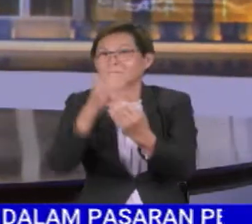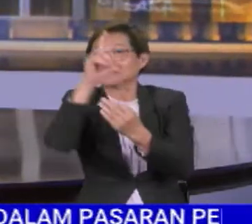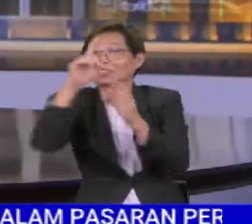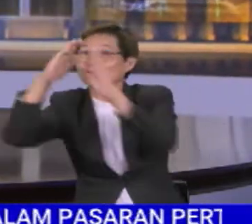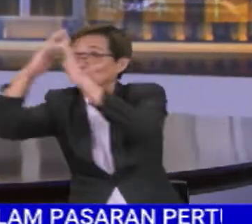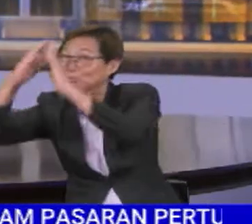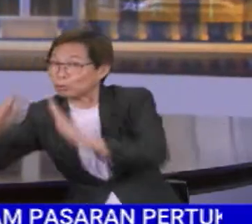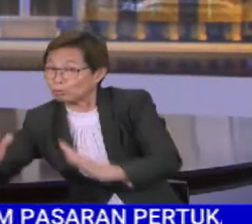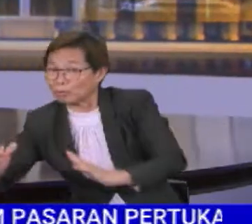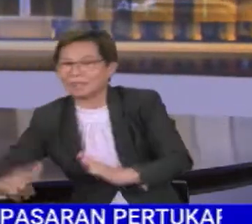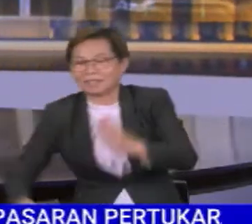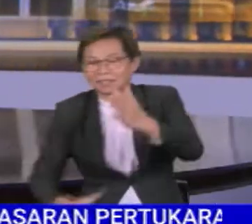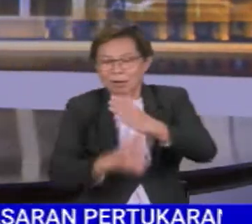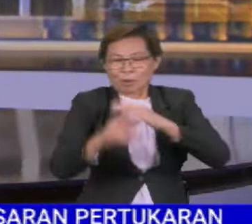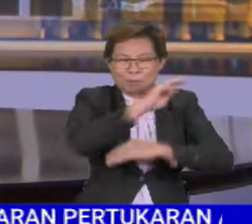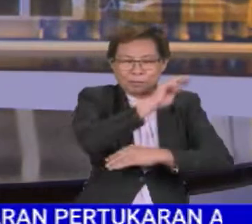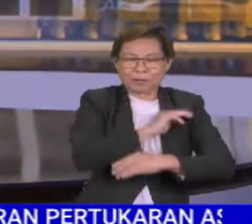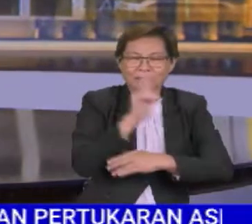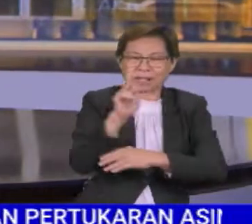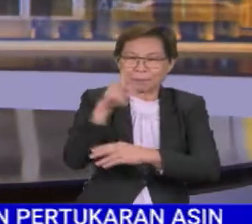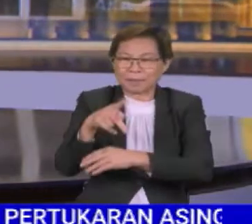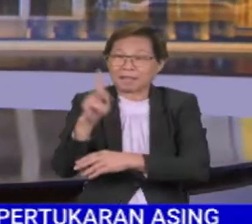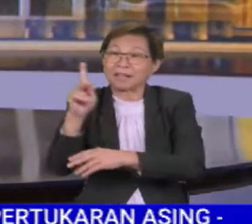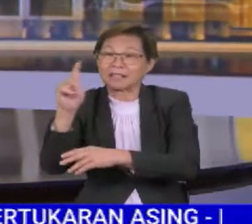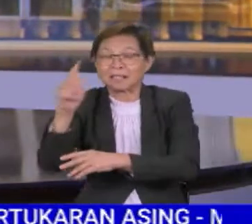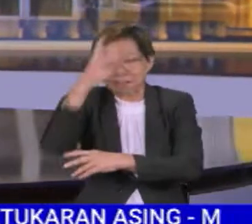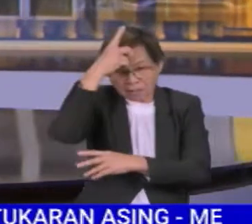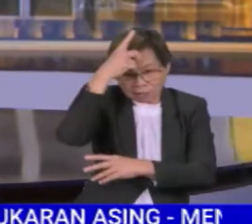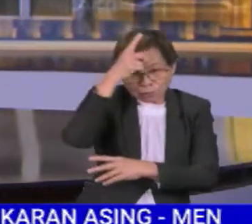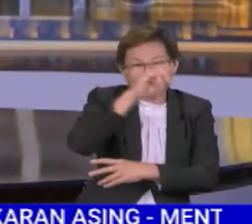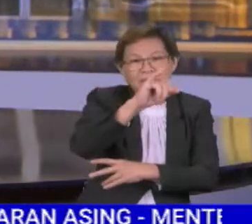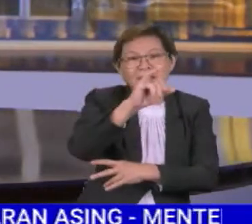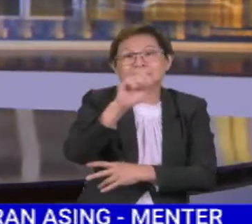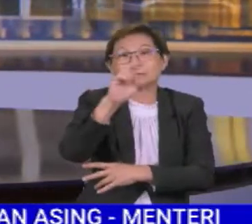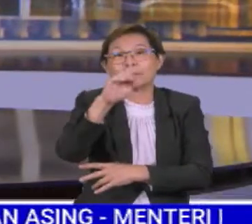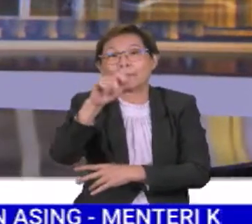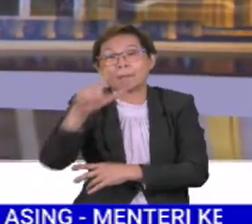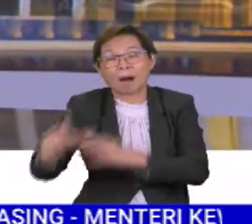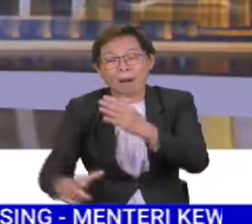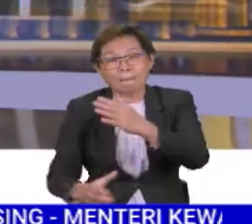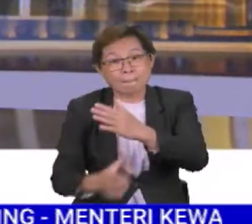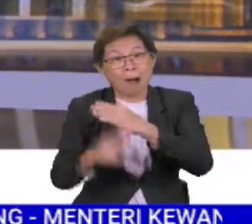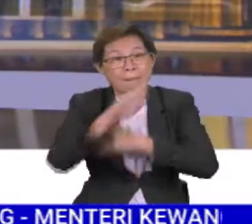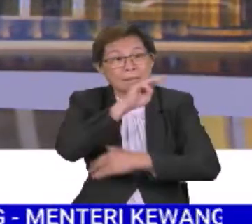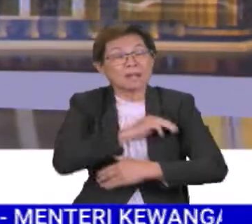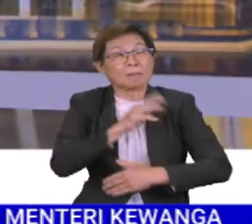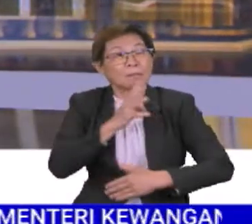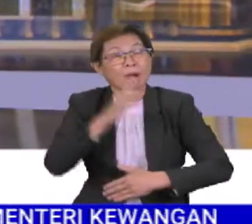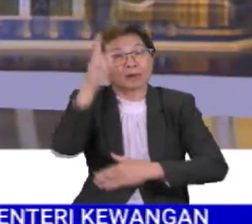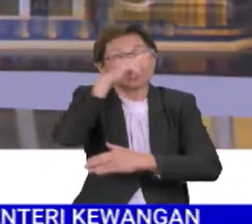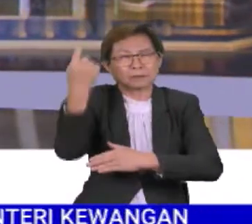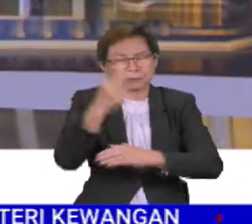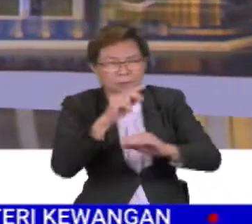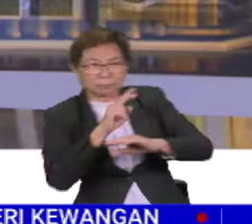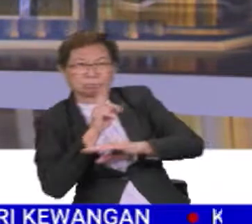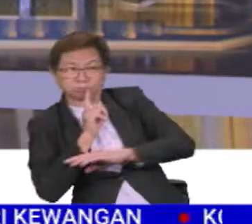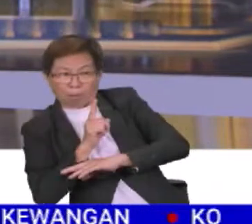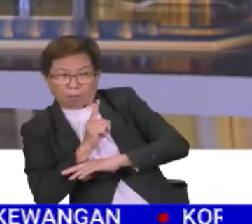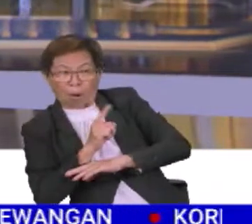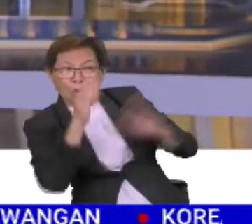rumah timbangan dan kerajaan tambatan Datuk Sri dokte Ismail Abdul Muthalib memastikan